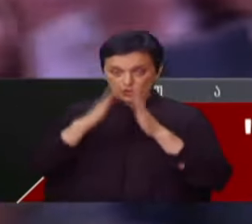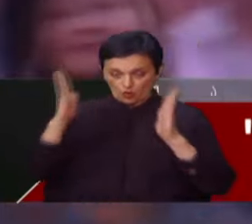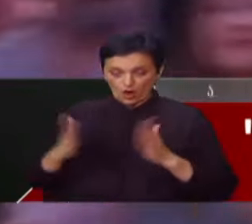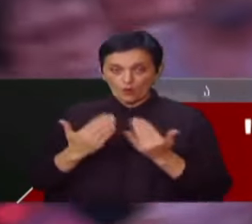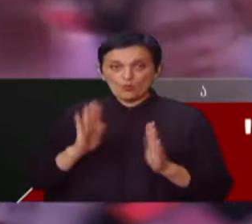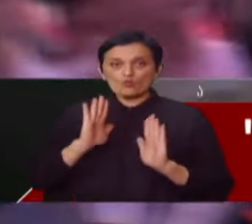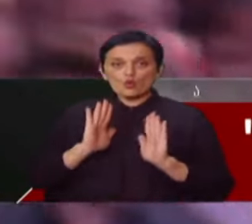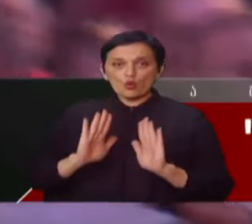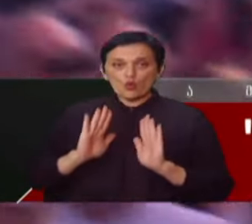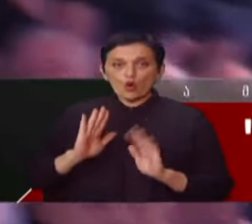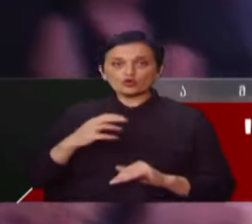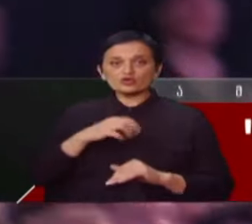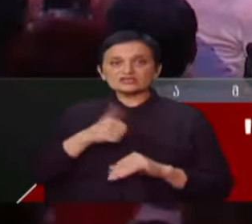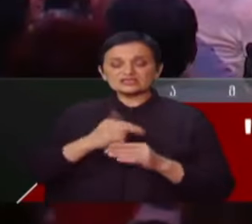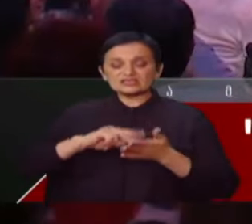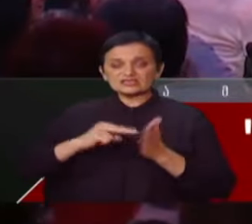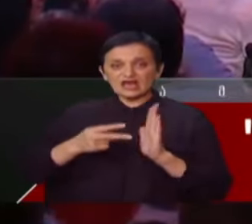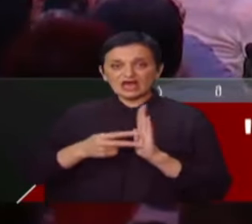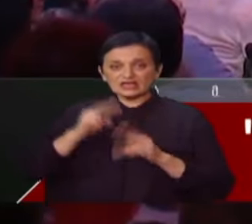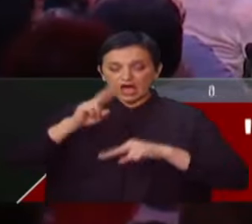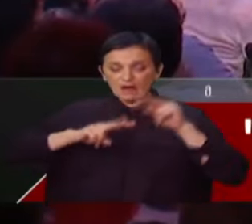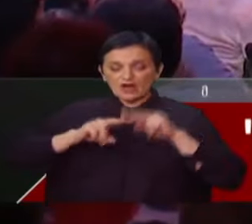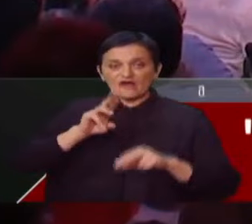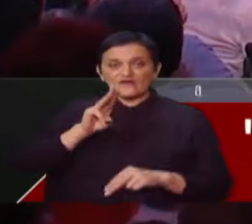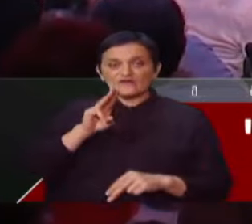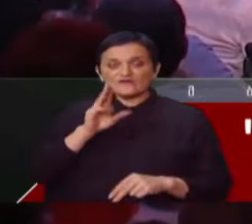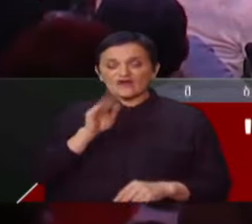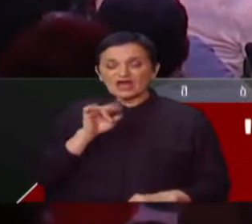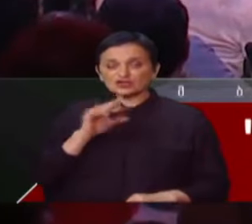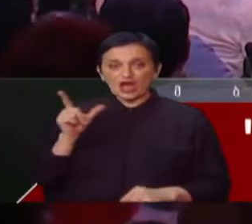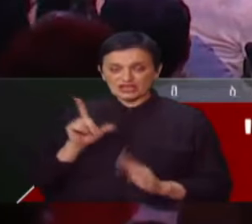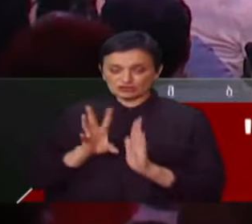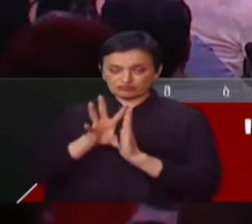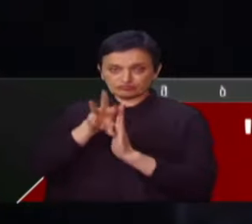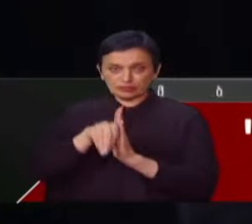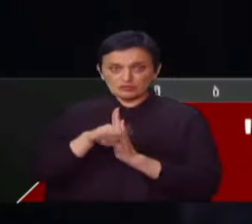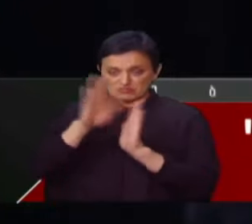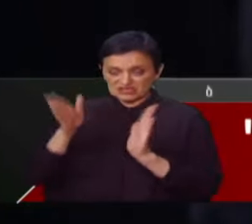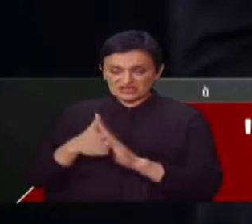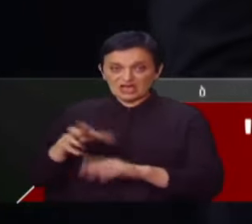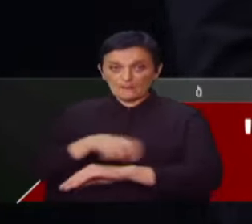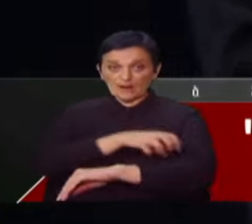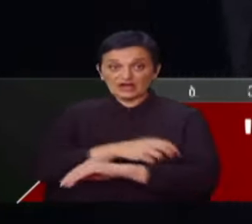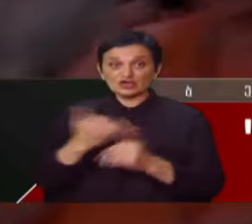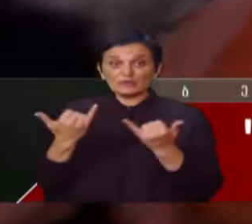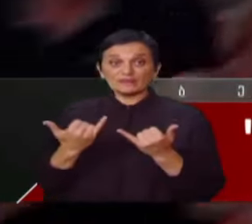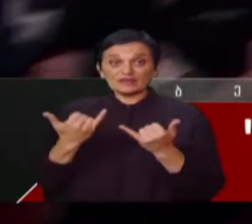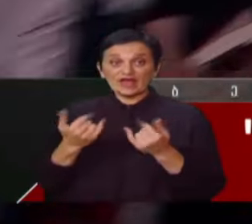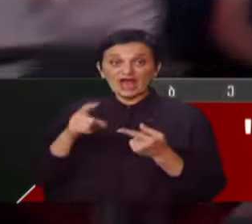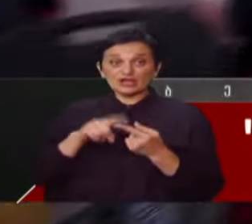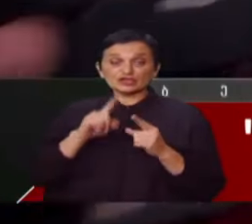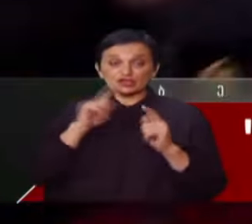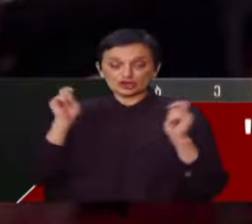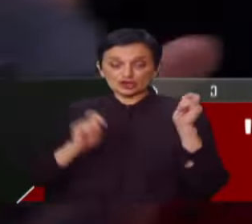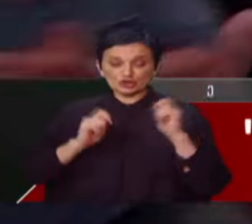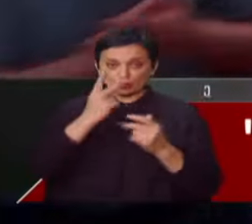მხოლოდ გიორგი ვაშაძეს სტრატეგია აღმაშენებელი შევიდა, როგორც ასეთი პარტიის მთლიანად პარტია. რაც შეეხება დღეს დღევანდელ